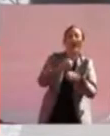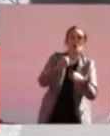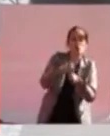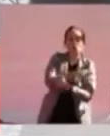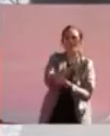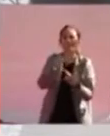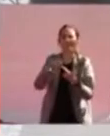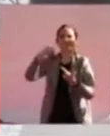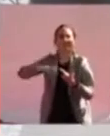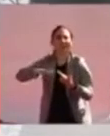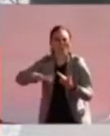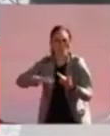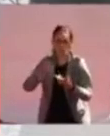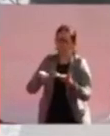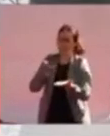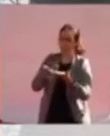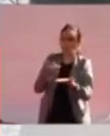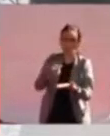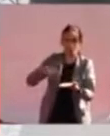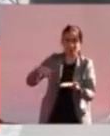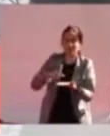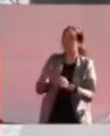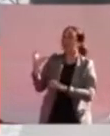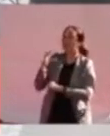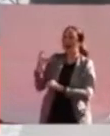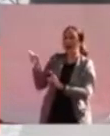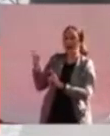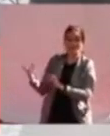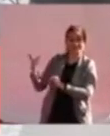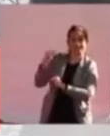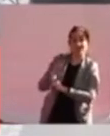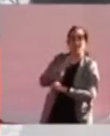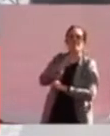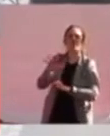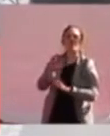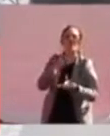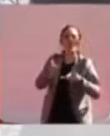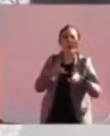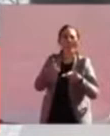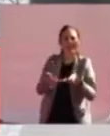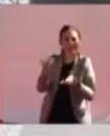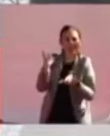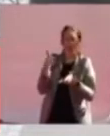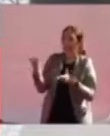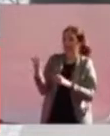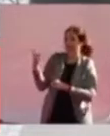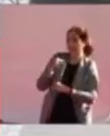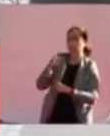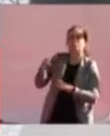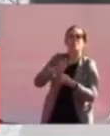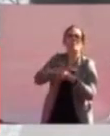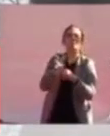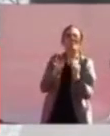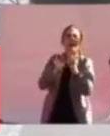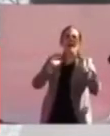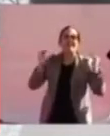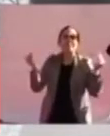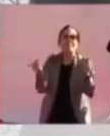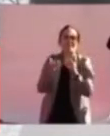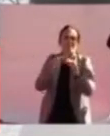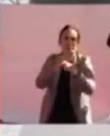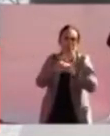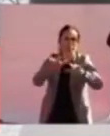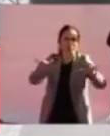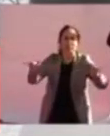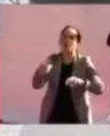pandemia ci diceva karl lo scorso 25 aprile ripromettiamo c tutti di far uscire un mondo più giusto